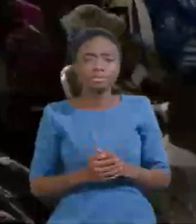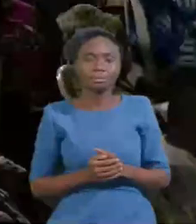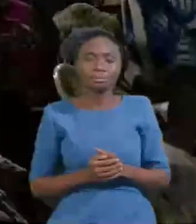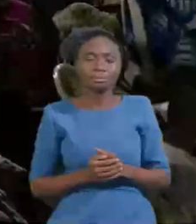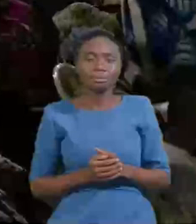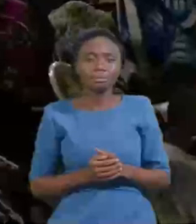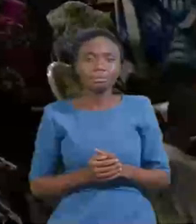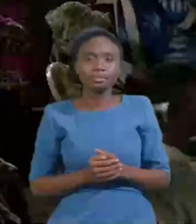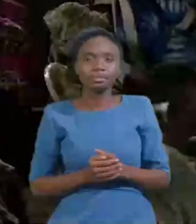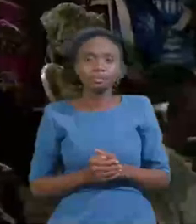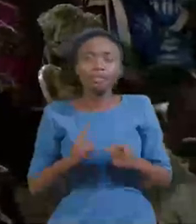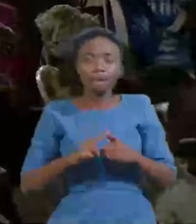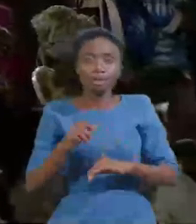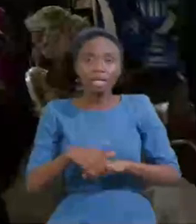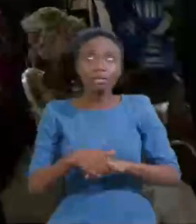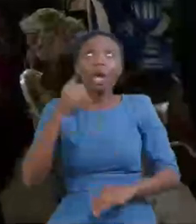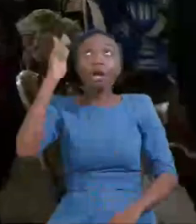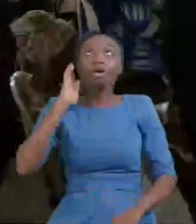Ce soir, Dieu t'accordera le pardon.